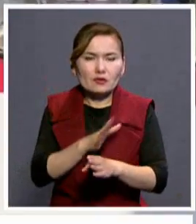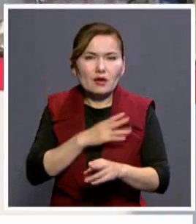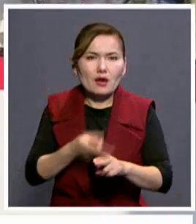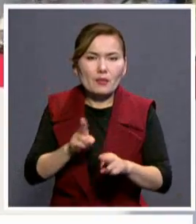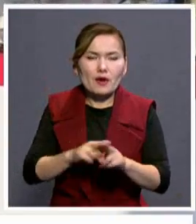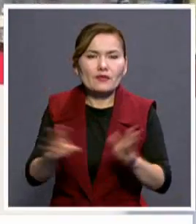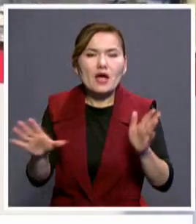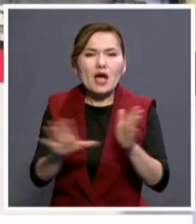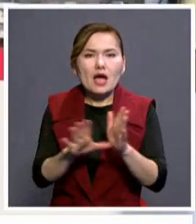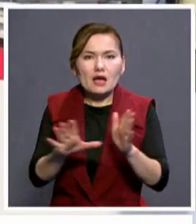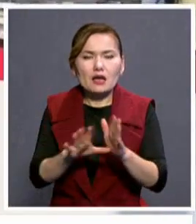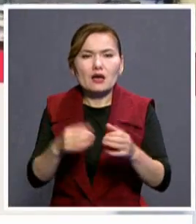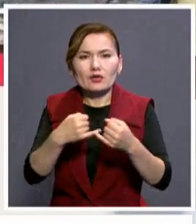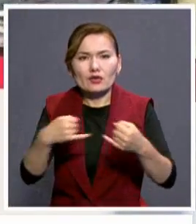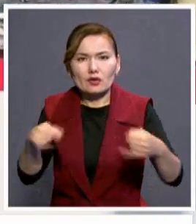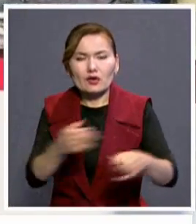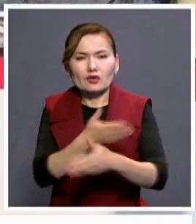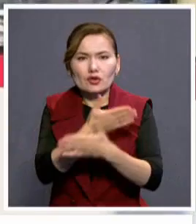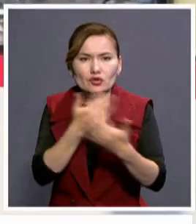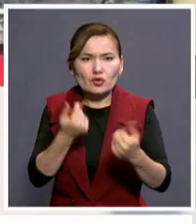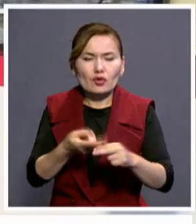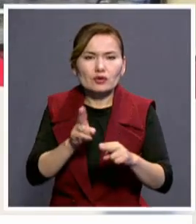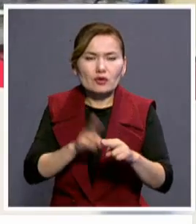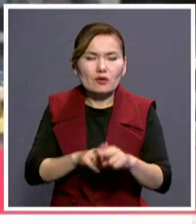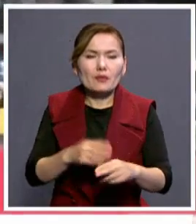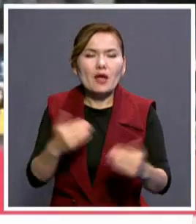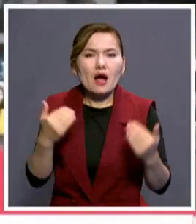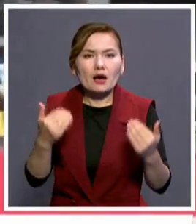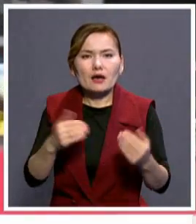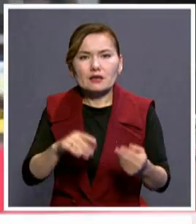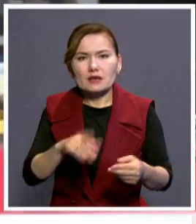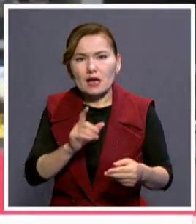ретінде атомдық электростанциялары төтенше жағдайлардағы